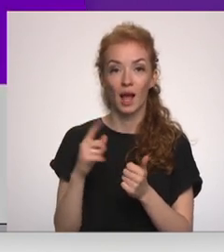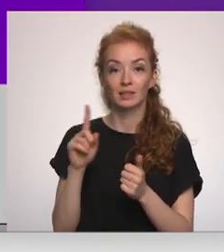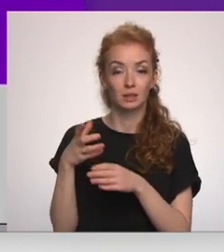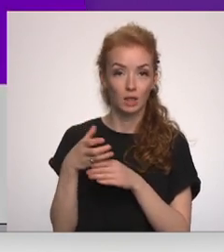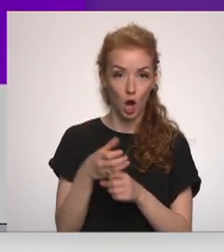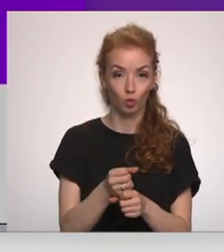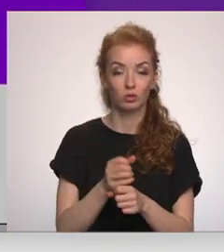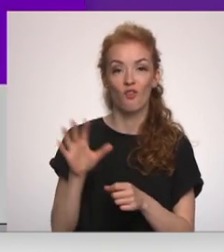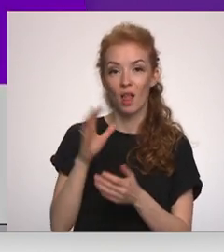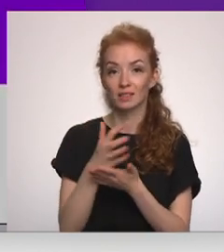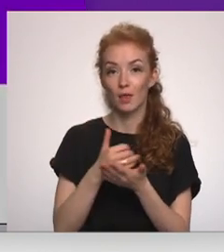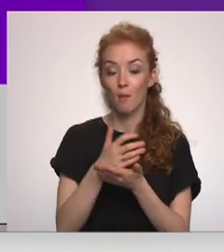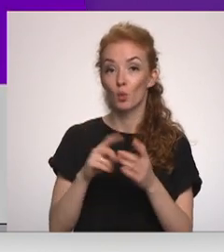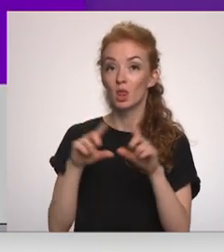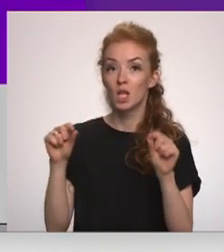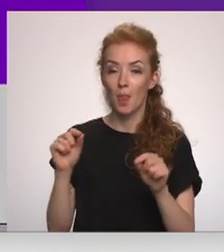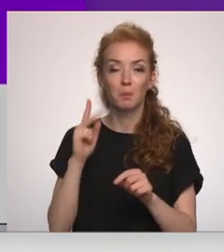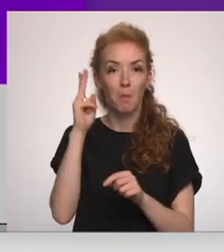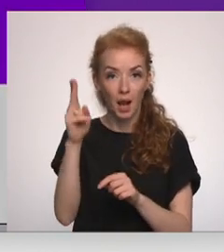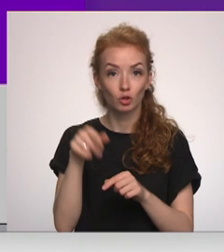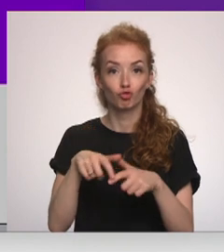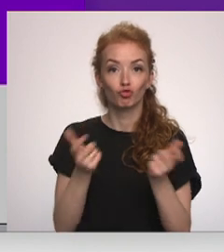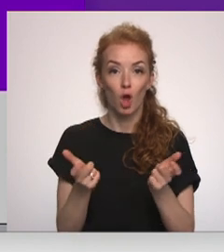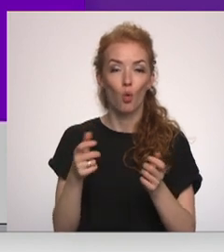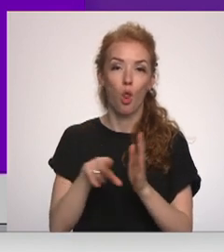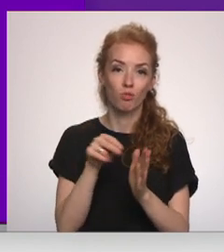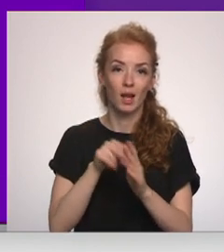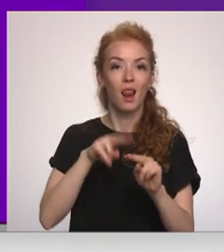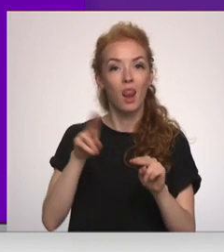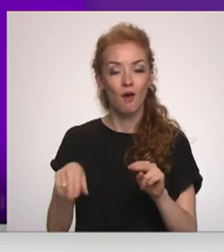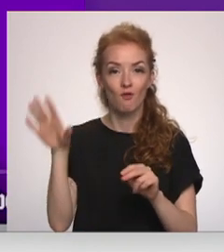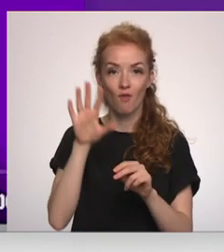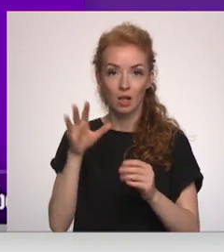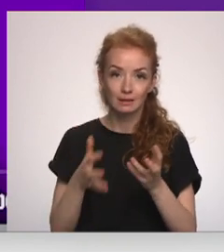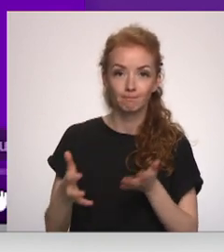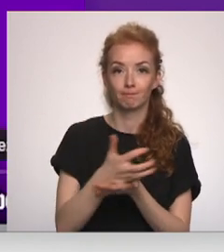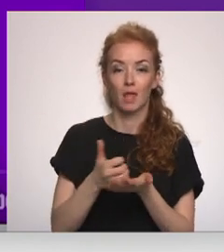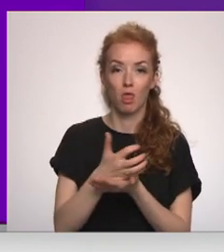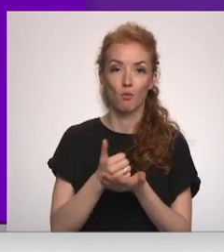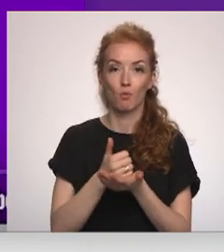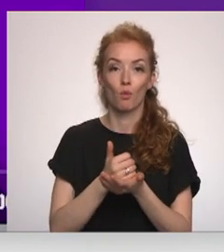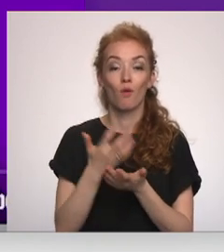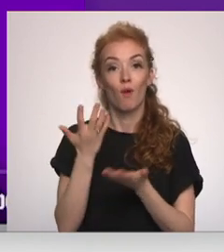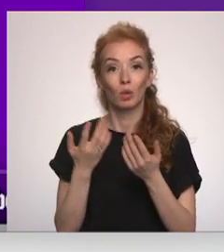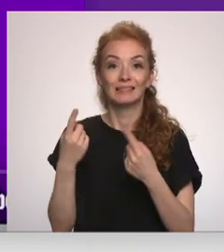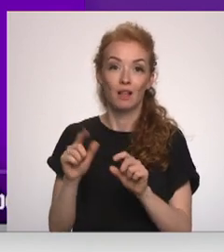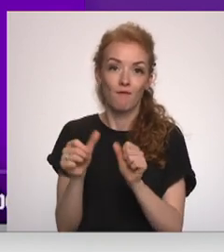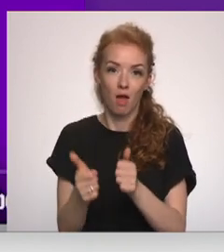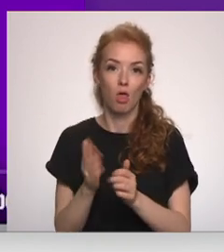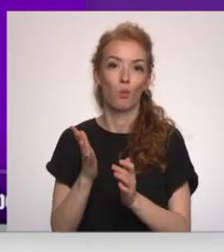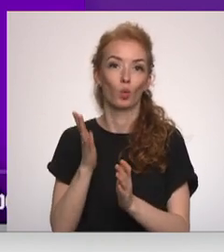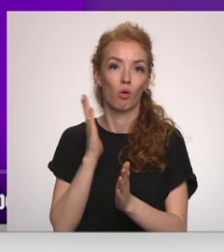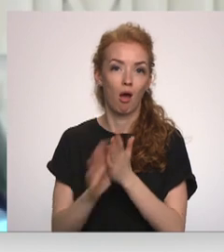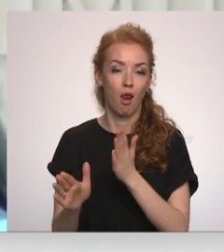sarucis, valsts ieņēmuma dienests ir pārliecināts, ka tieši čeku loterija ļāvusi valstī gūt ieņēmumus, kuri citādi budžetam būtu